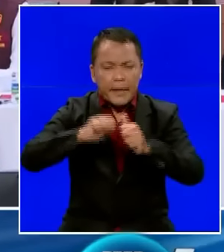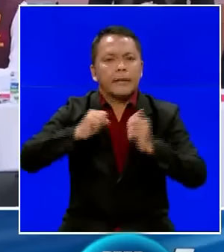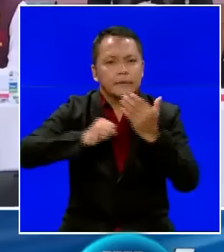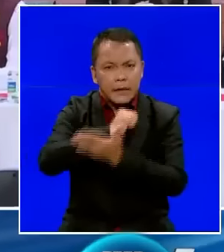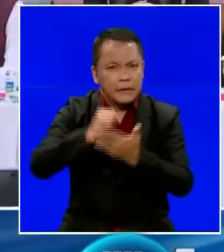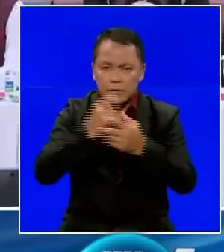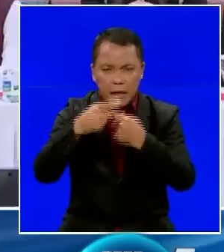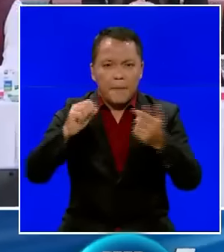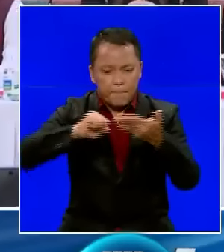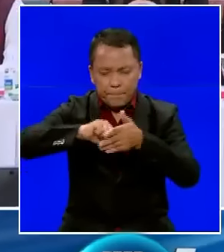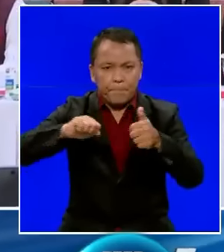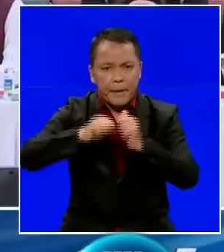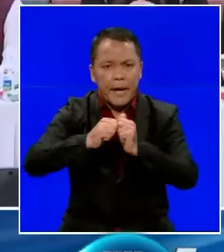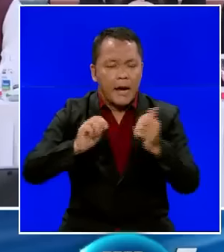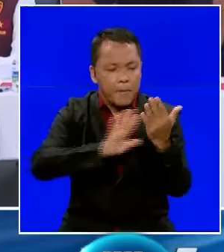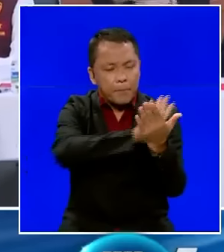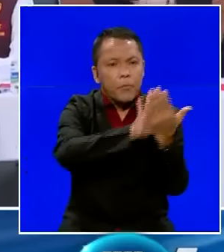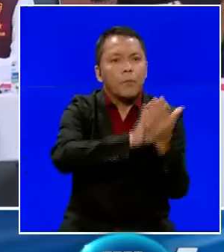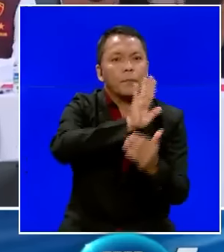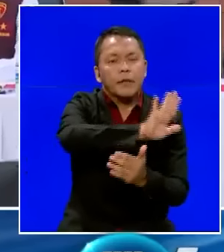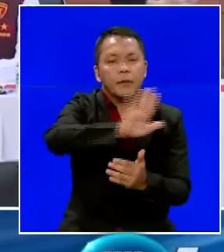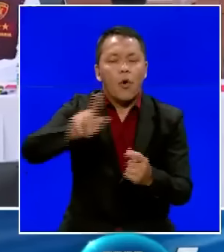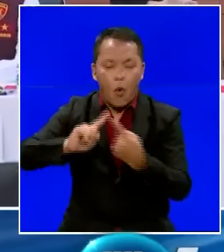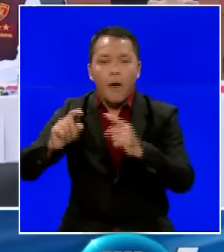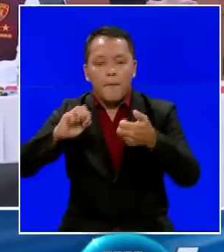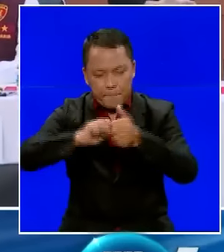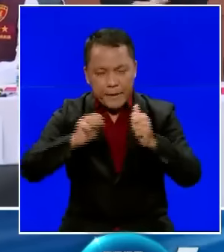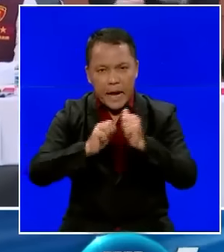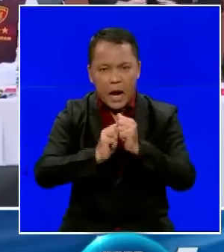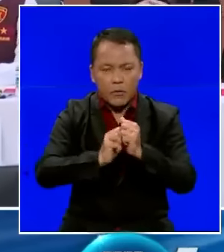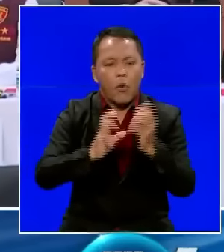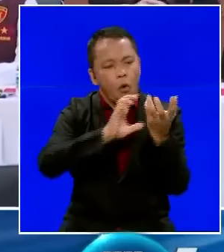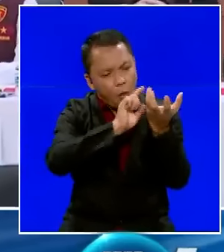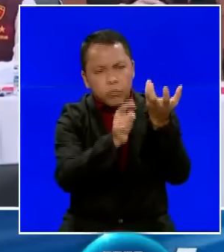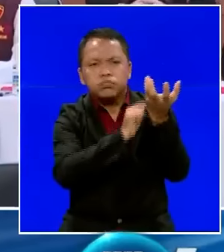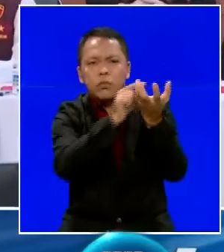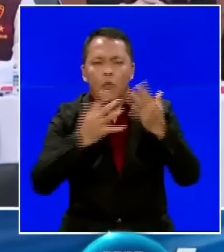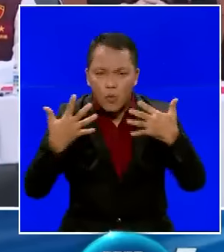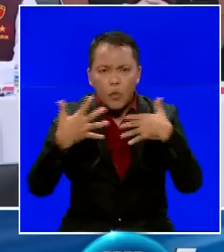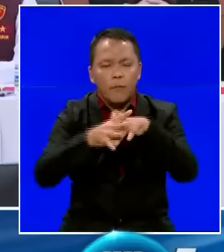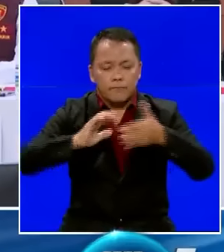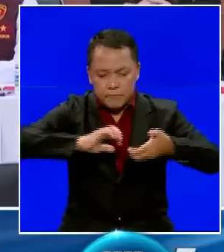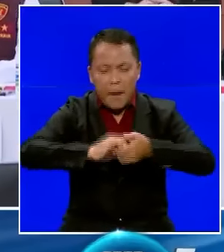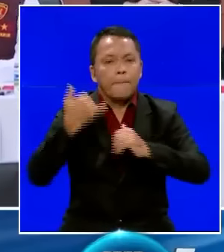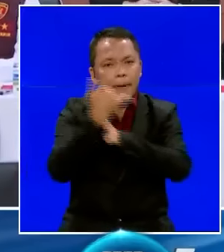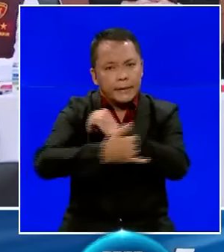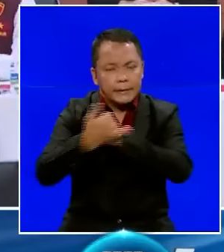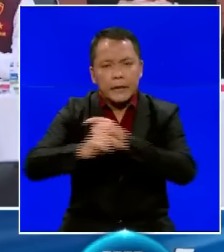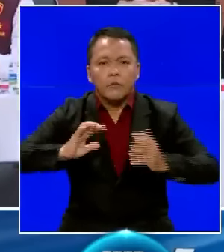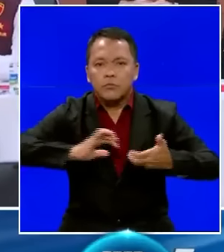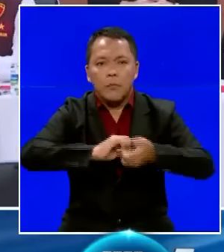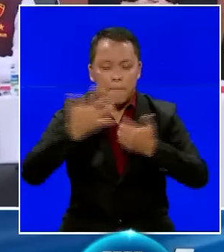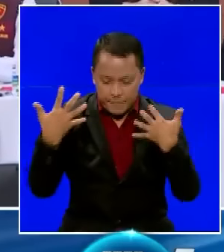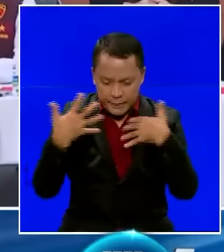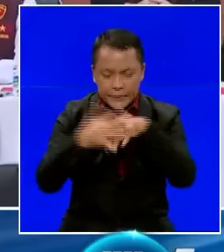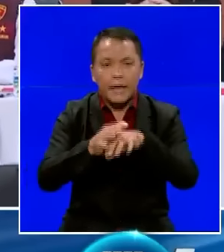ดไม่ใช่ปัญหาของประเทศใดประเทศหนึ่งมันเป็นปัญหาของภูมิภาคที่ต้องร่วมมือกันจับมือกันประส